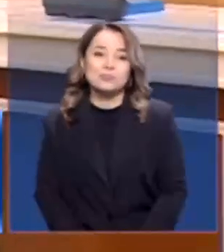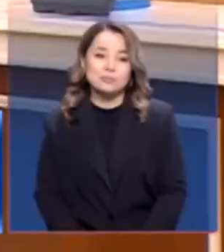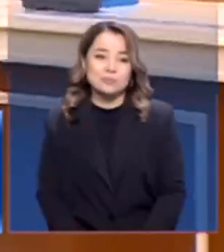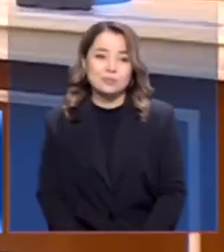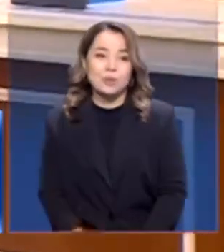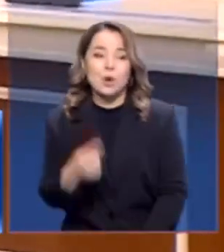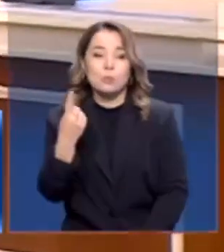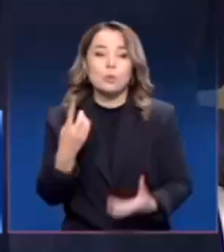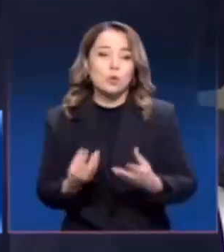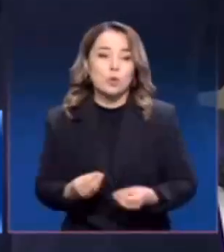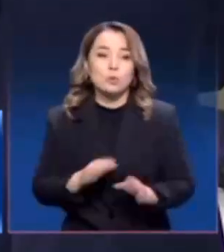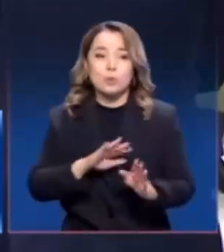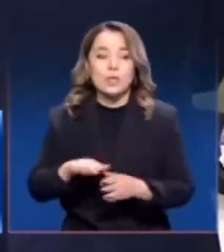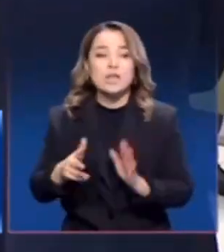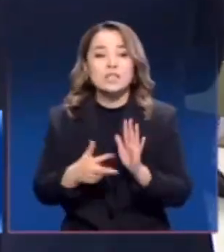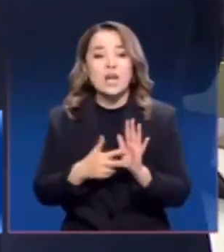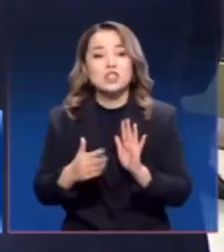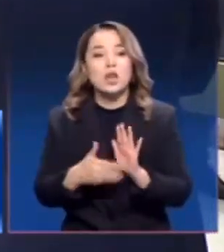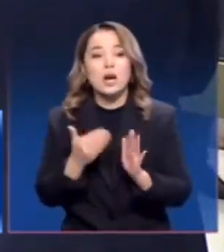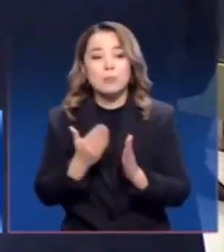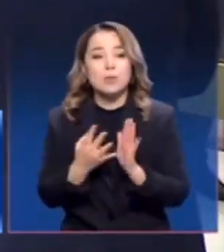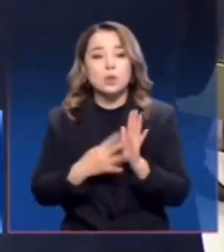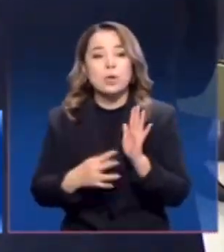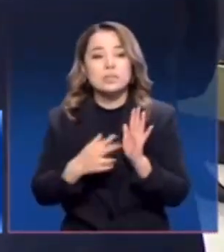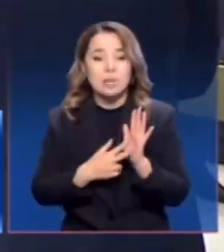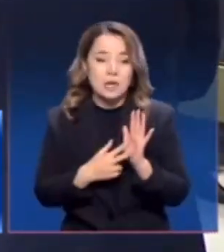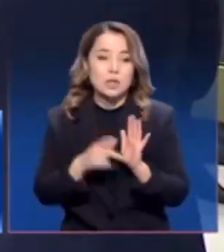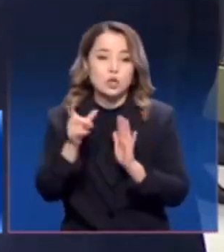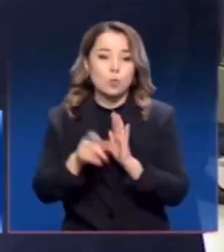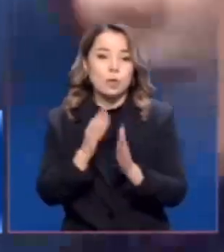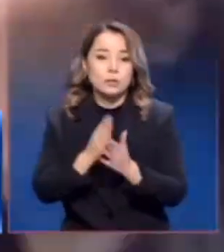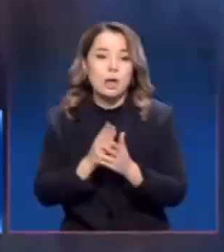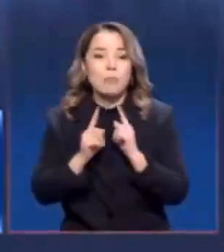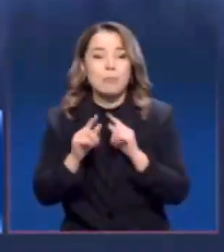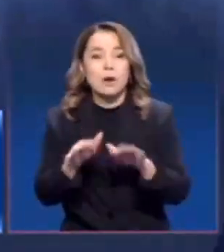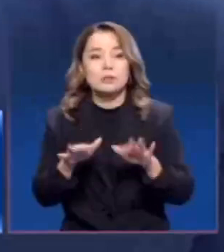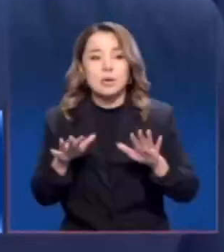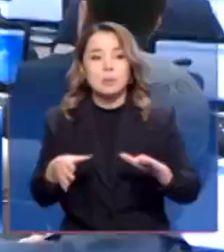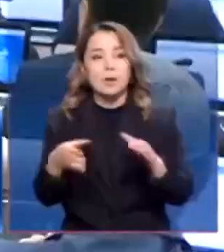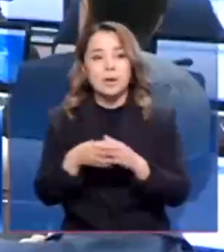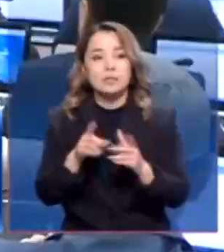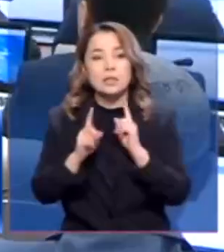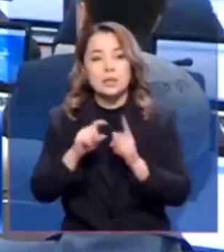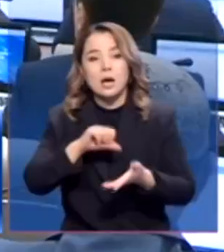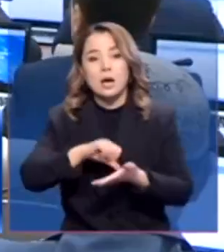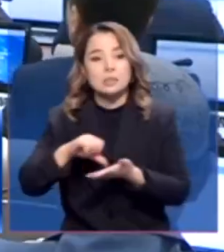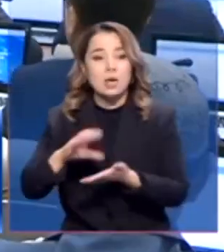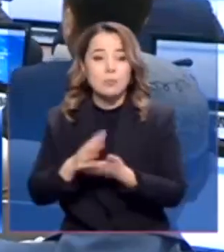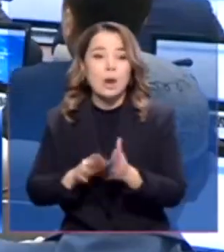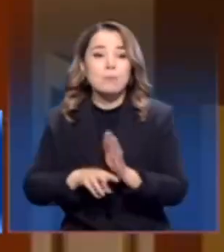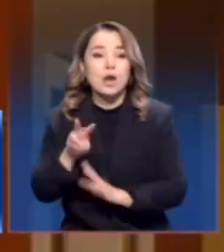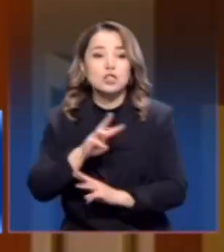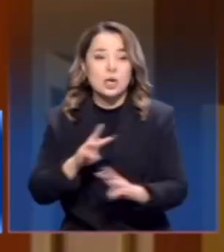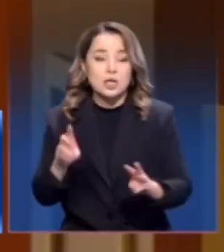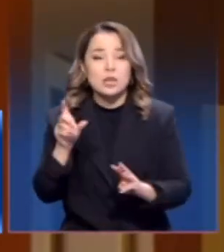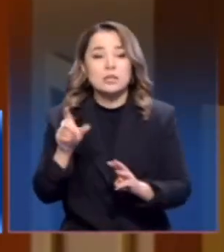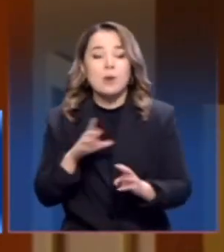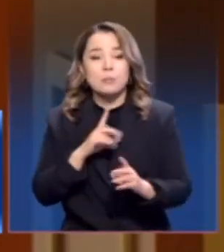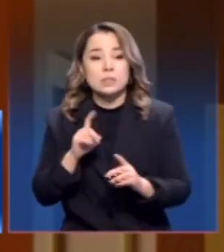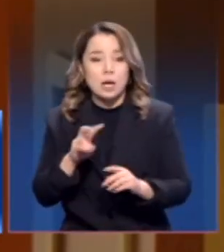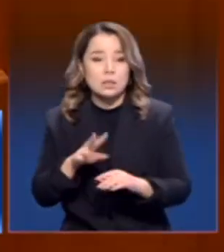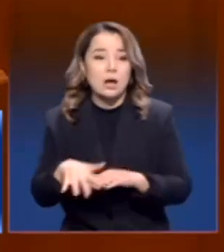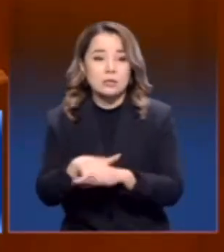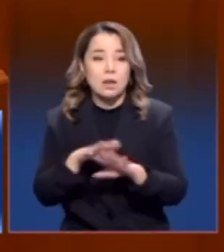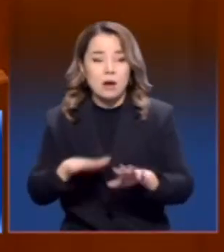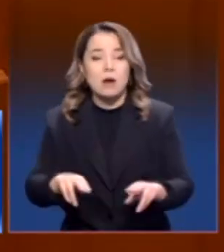Бір күн өтпей 8-ші шақырылымның 98 депутаты парламенттің ашылу сессиясына қатысты. Әрі қарай мәжіліс залына өтіп, кезек-кезек